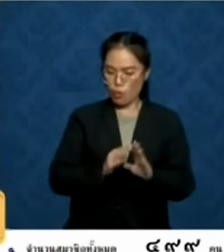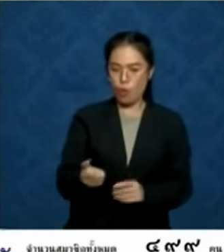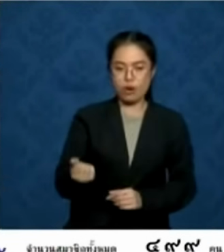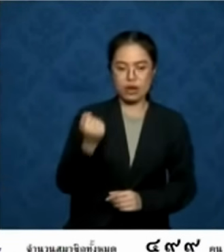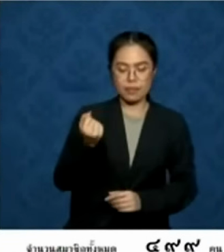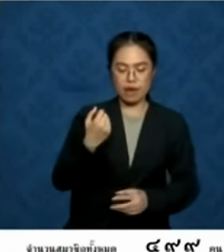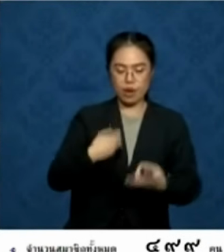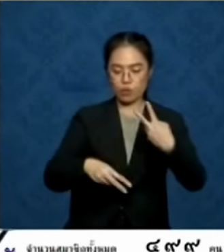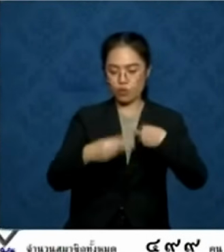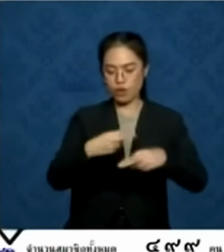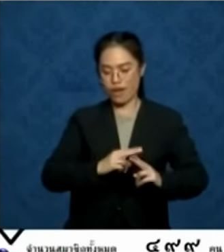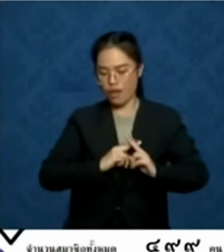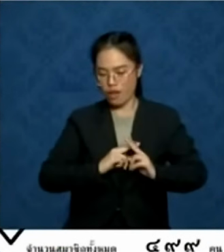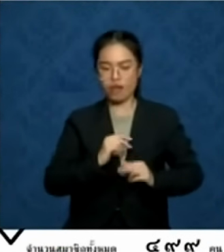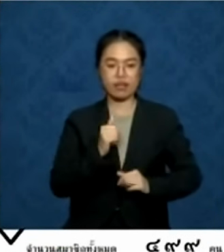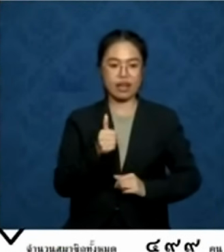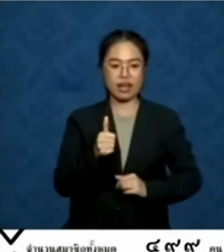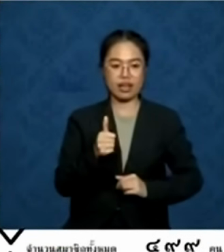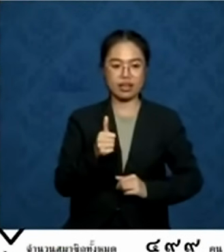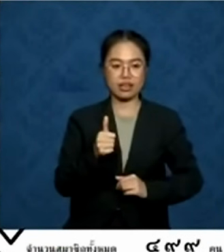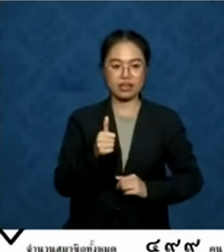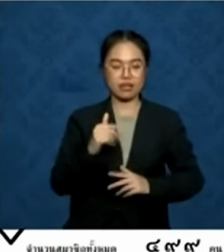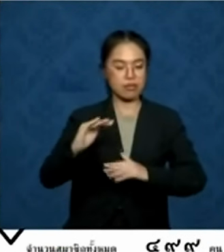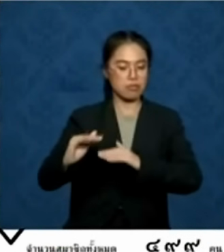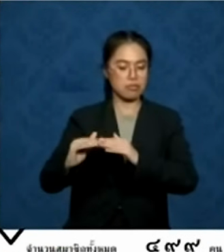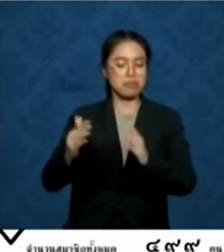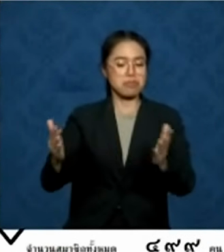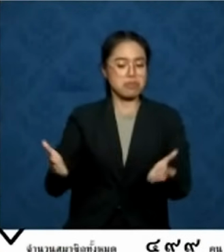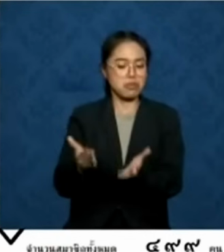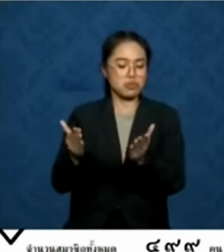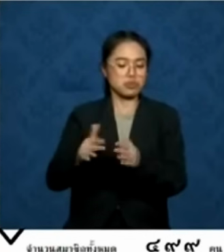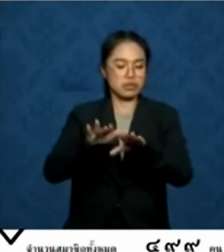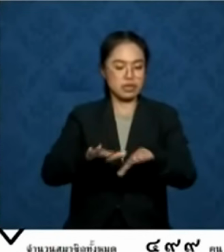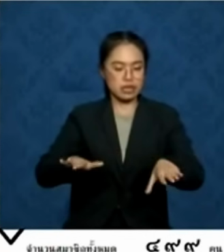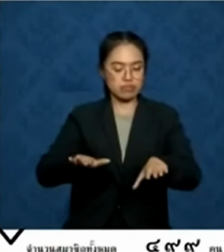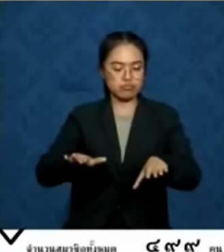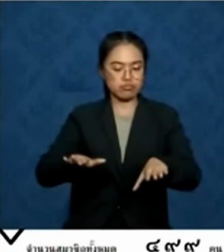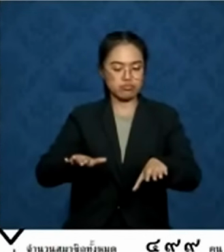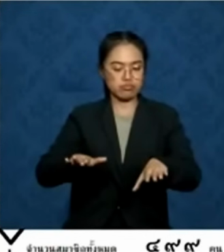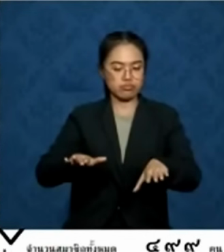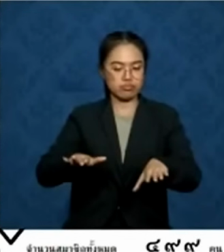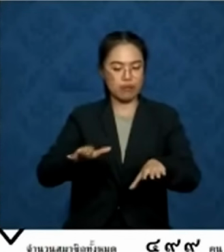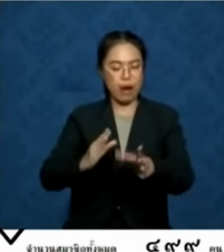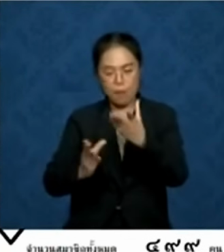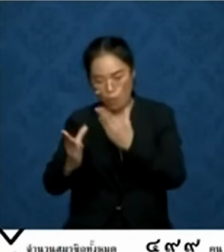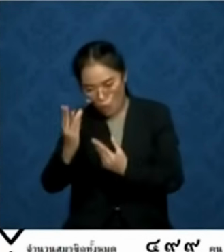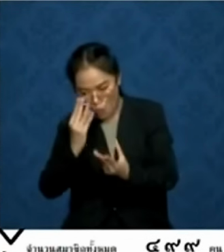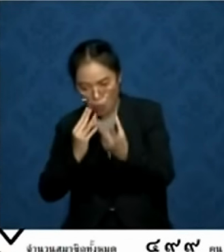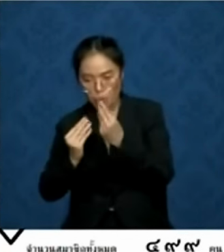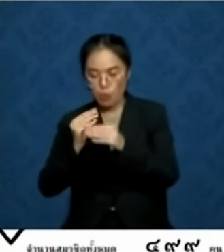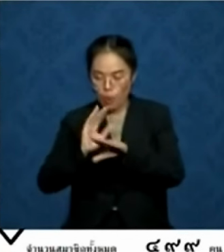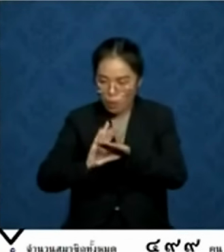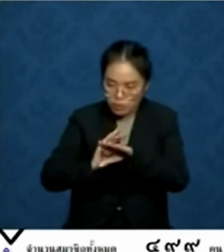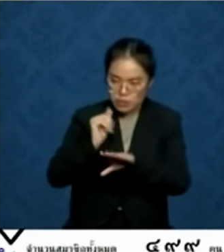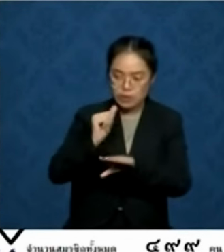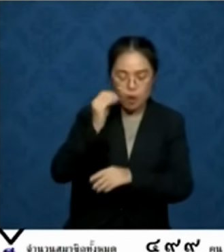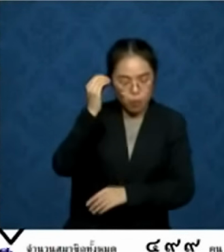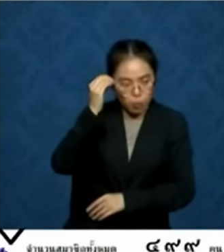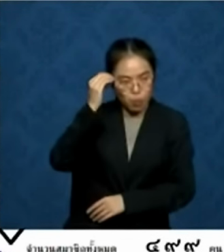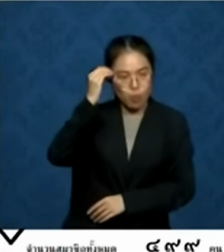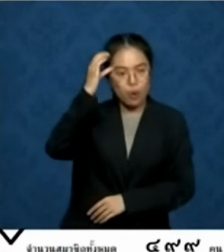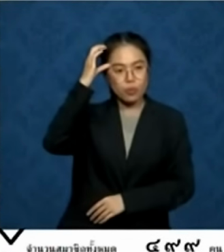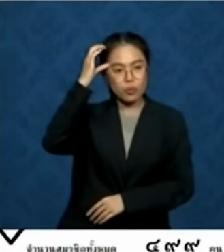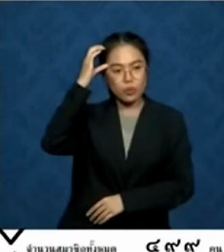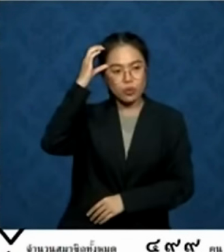เองได้โดยเสริมสร้างให้เด็กมีพัฒนาการสมวัยมีทักษะและมีความรู้ที่สอดคล้องกับ